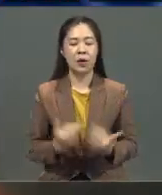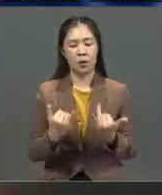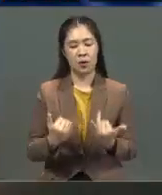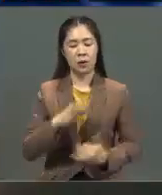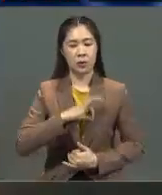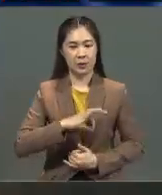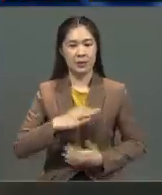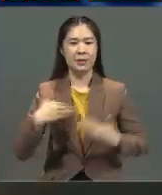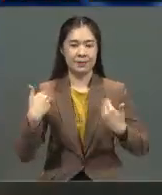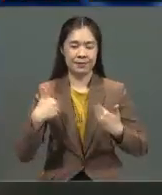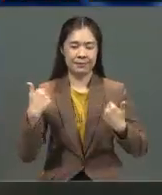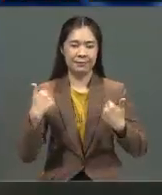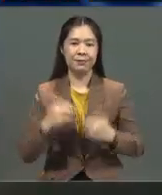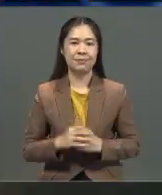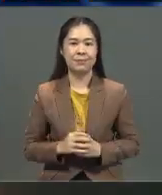จคือ